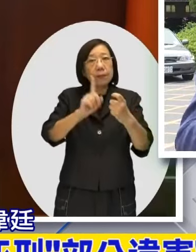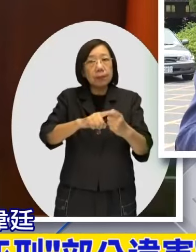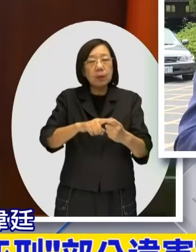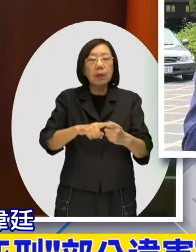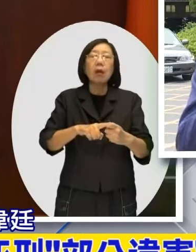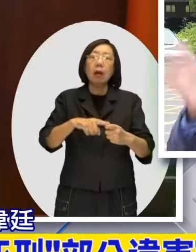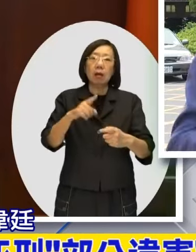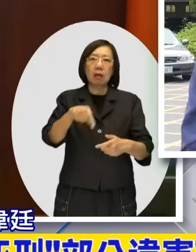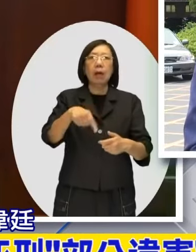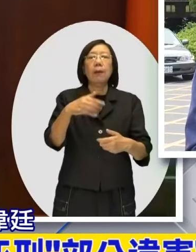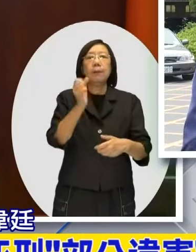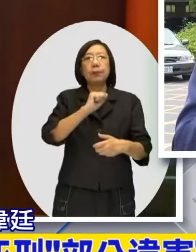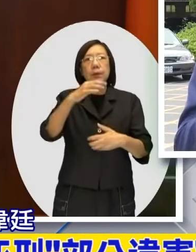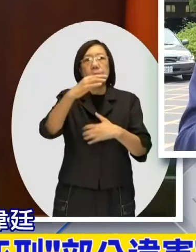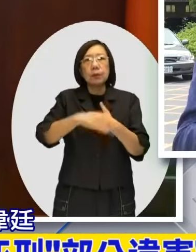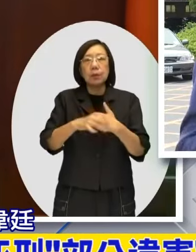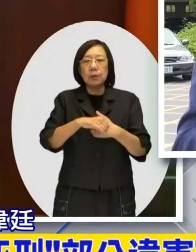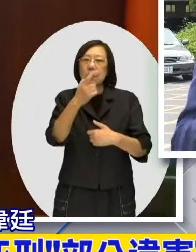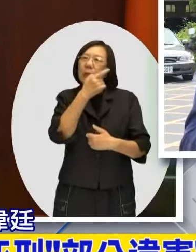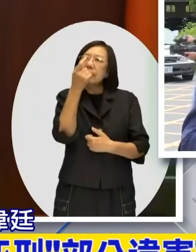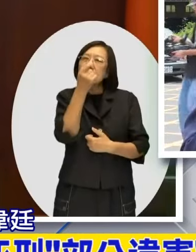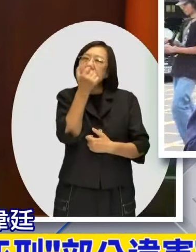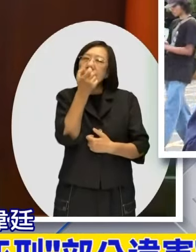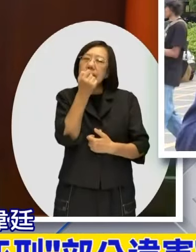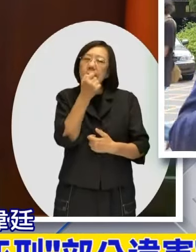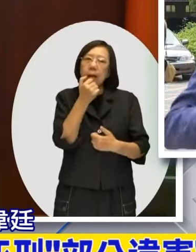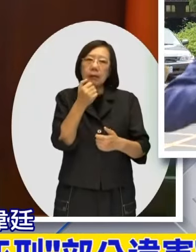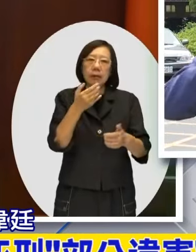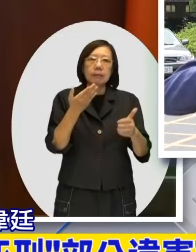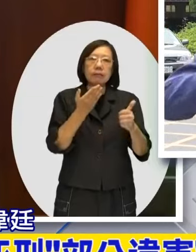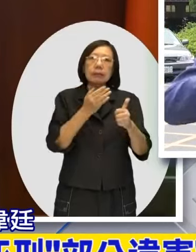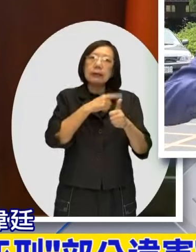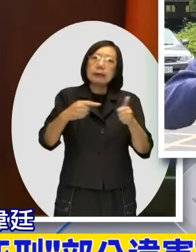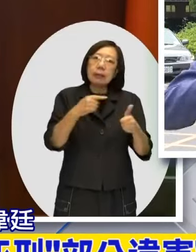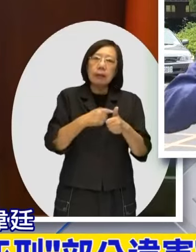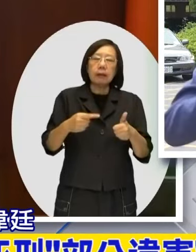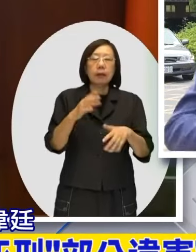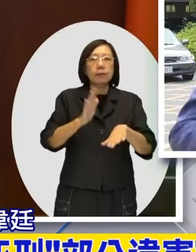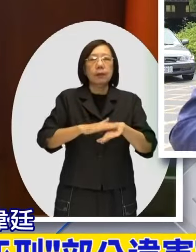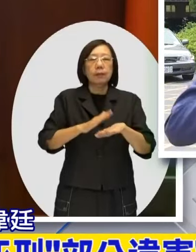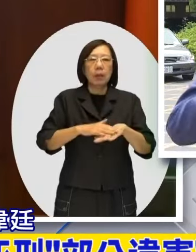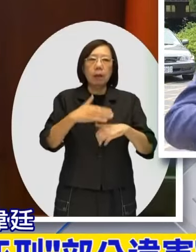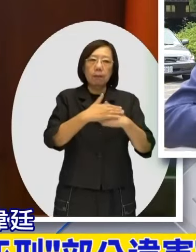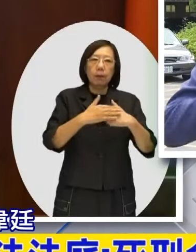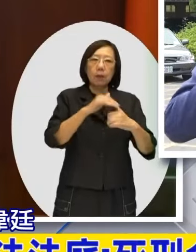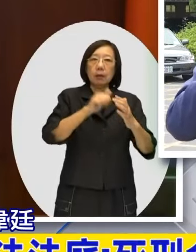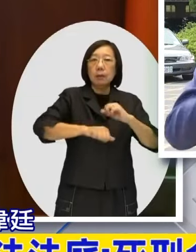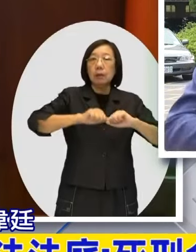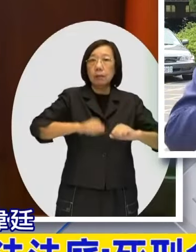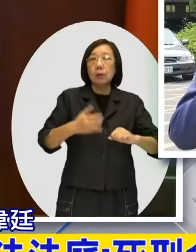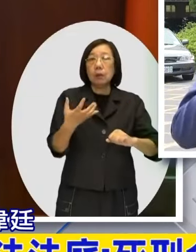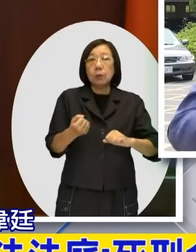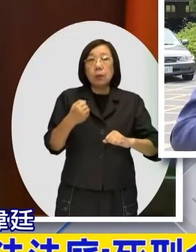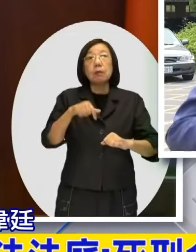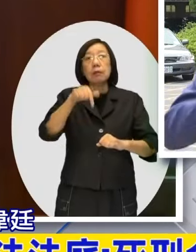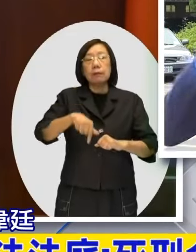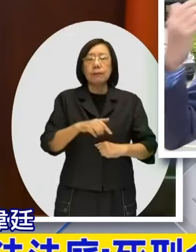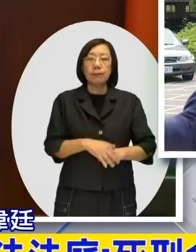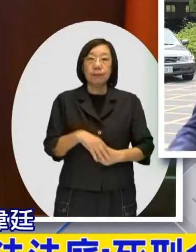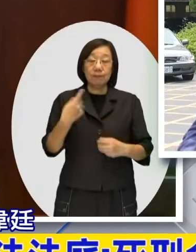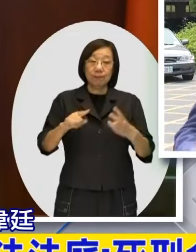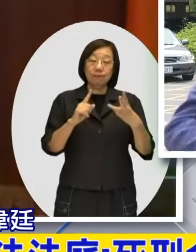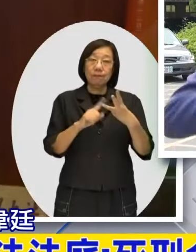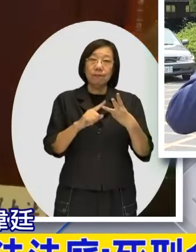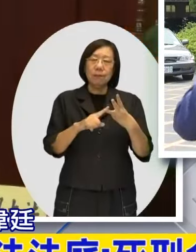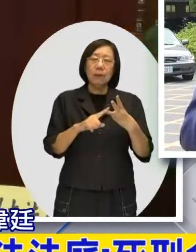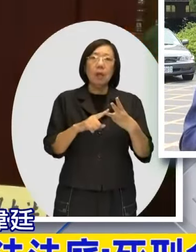院，以前最高法院是不开庭的，最高法院只需要做什么呢？看这个书状，二审的书状，认为该判对，那他就是